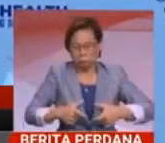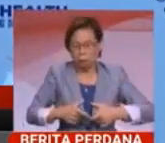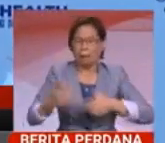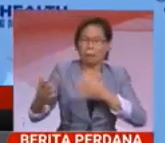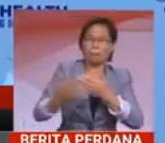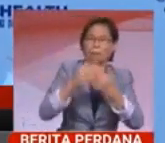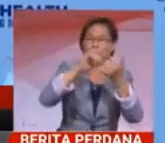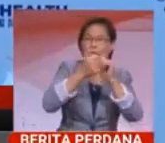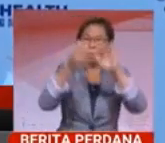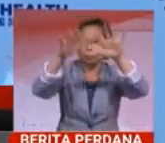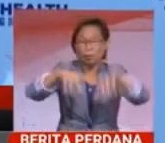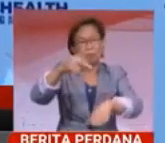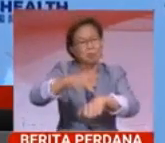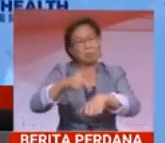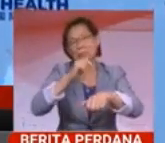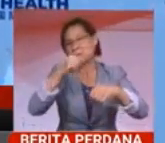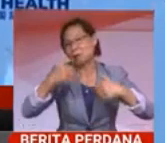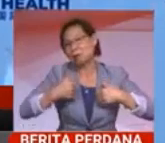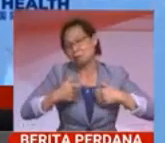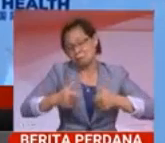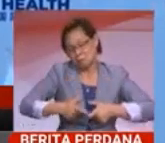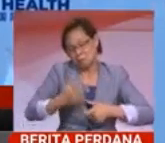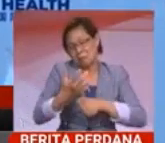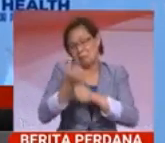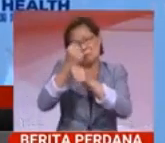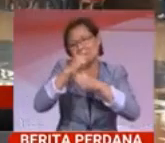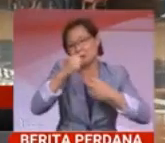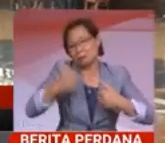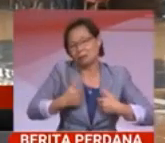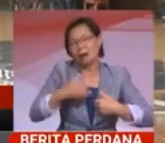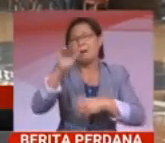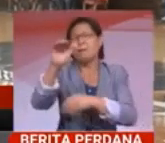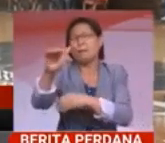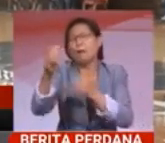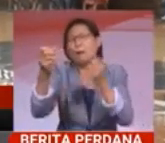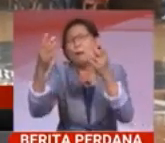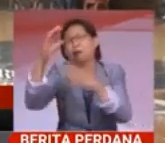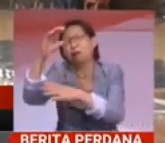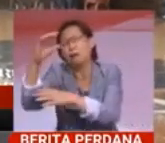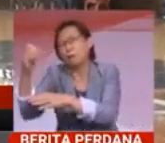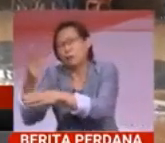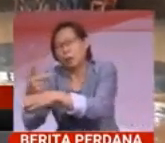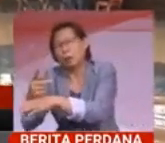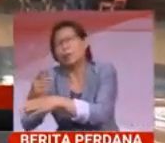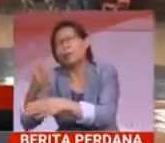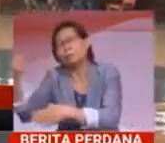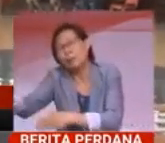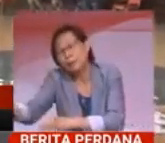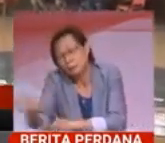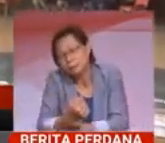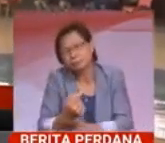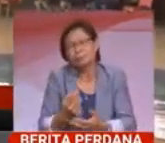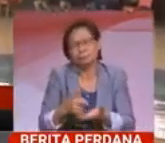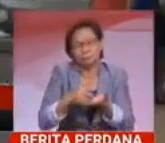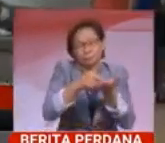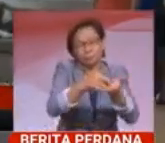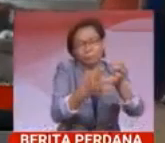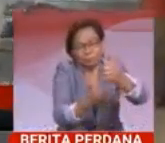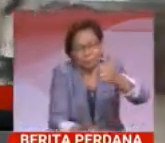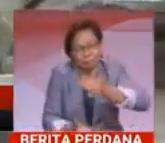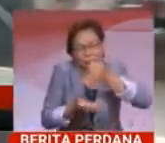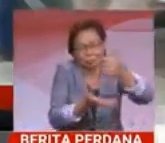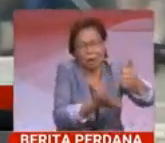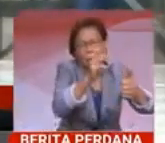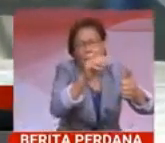pulang padasuka cv livina 2019 justru beliau menggosok lebih syari'at kobra tampil menyumbang dana kepada